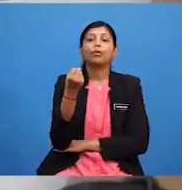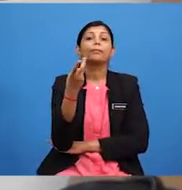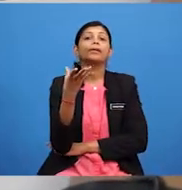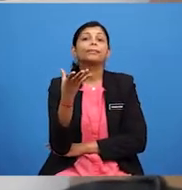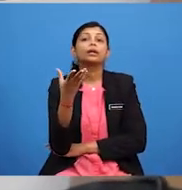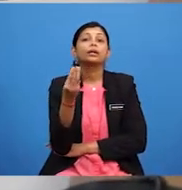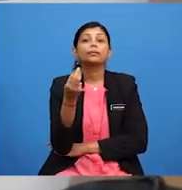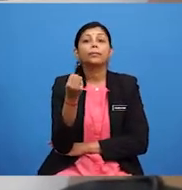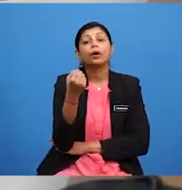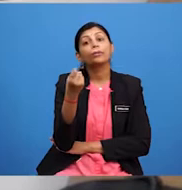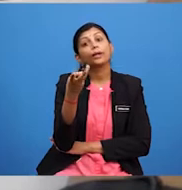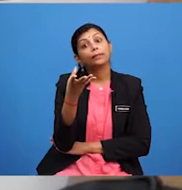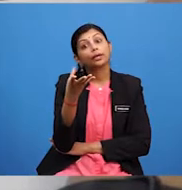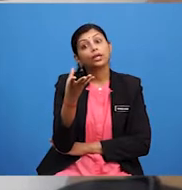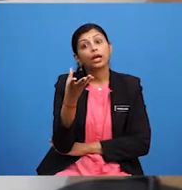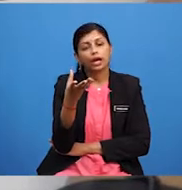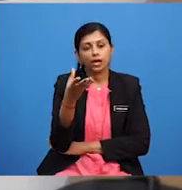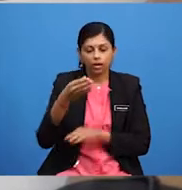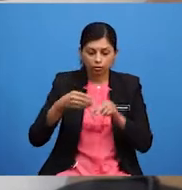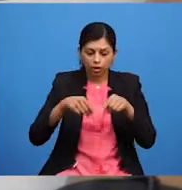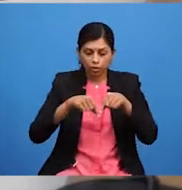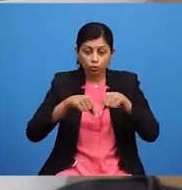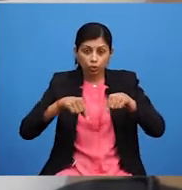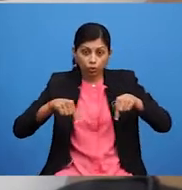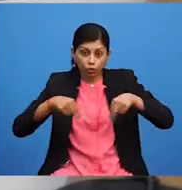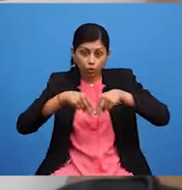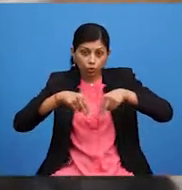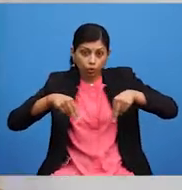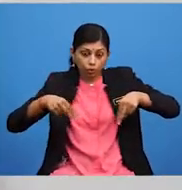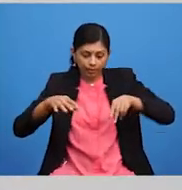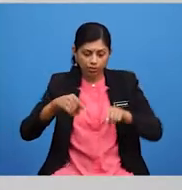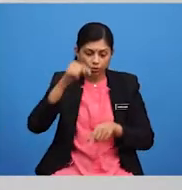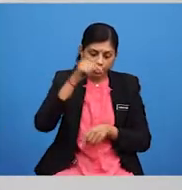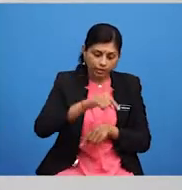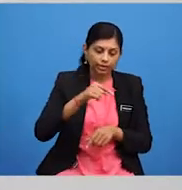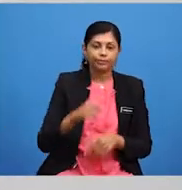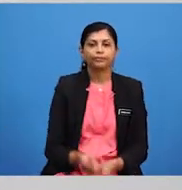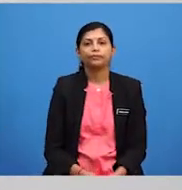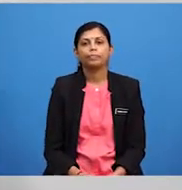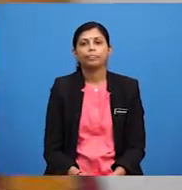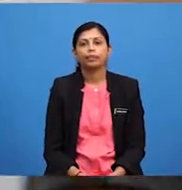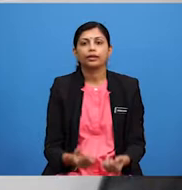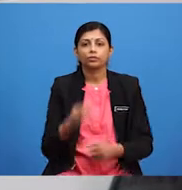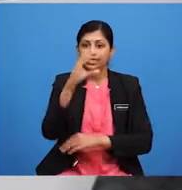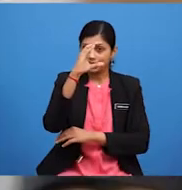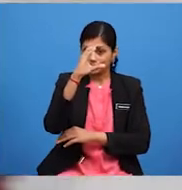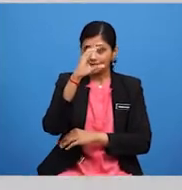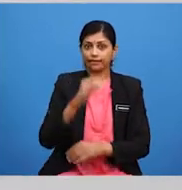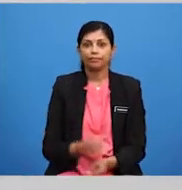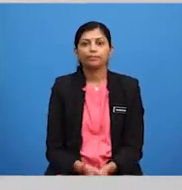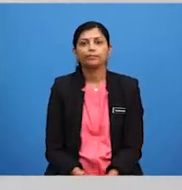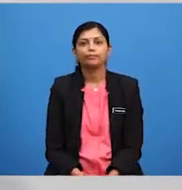garisan perspektif titik lenyap 1 dari titik A dan labelkan dengan label C.